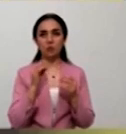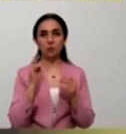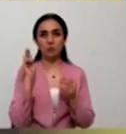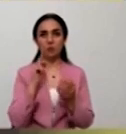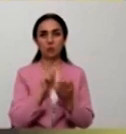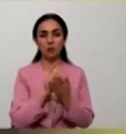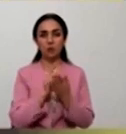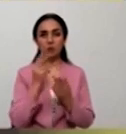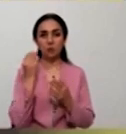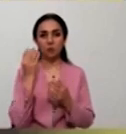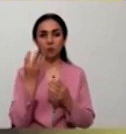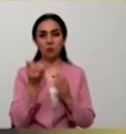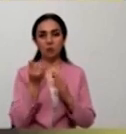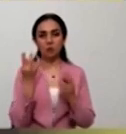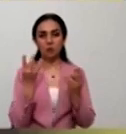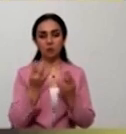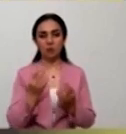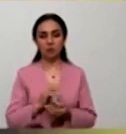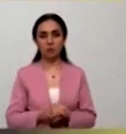fanligini bilib olishimiz kerak.